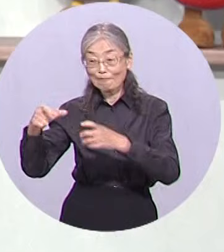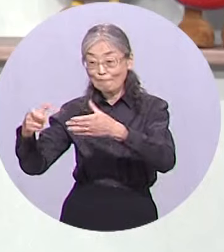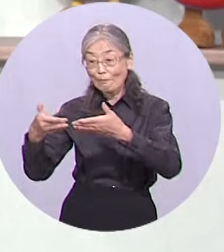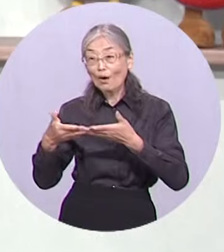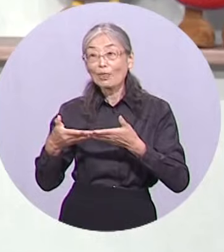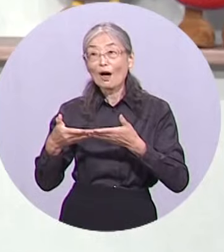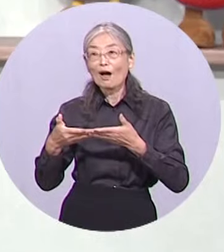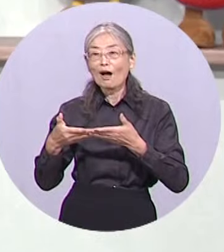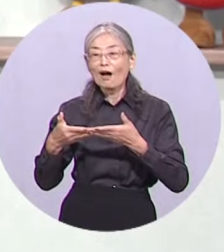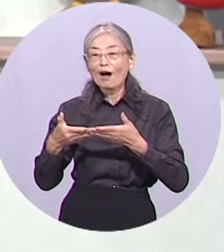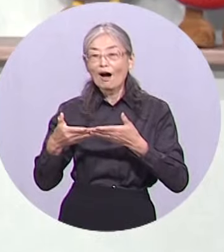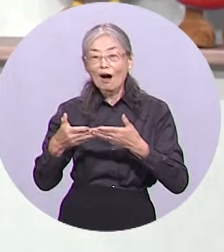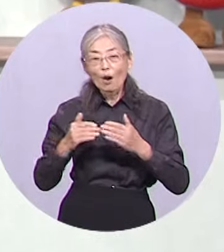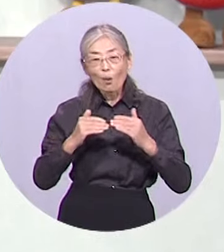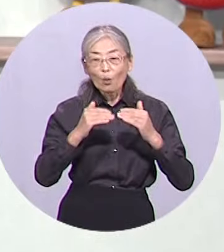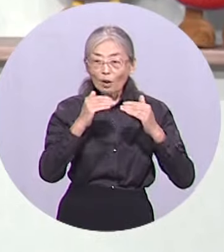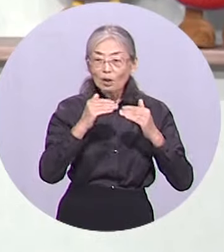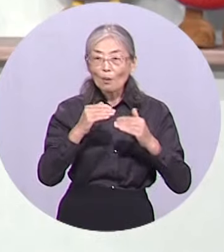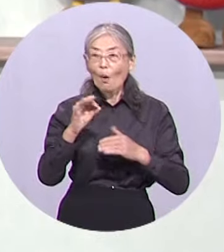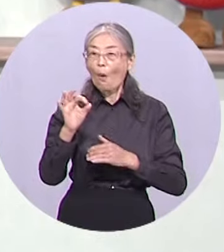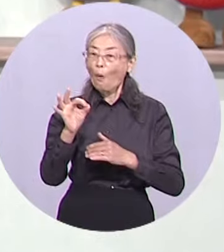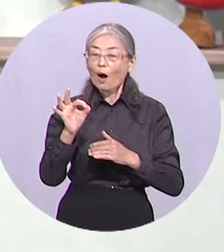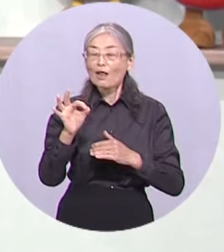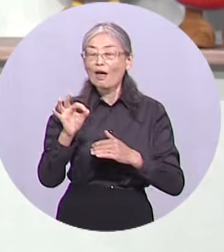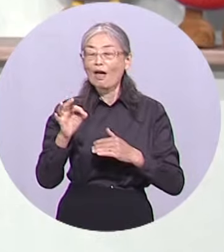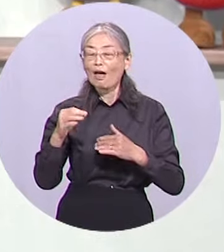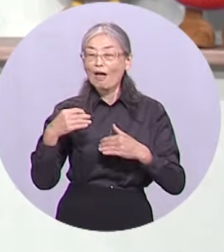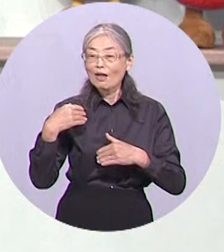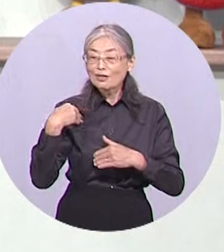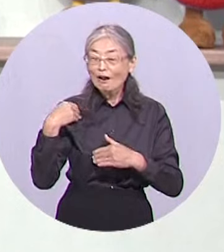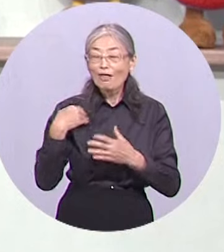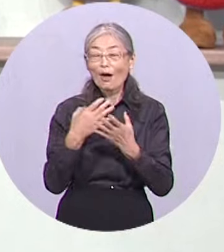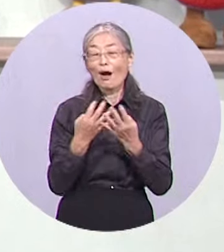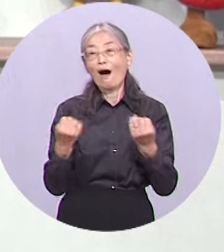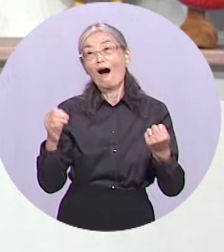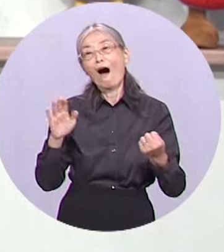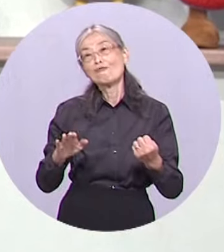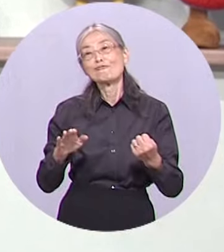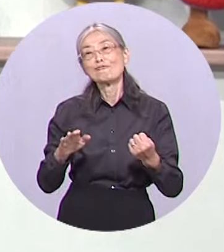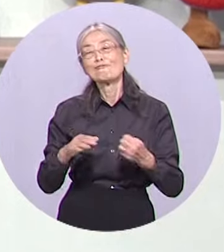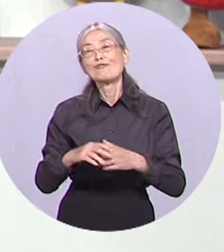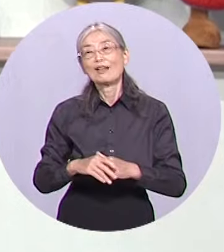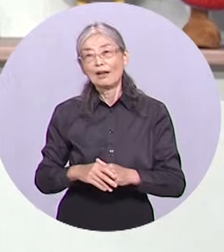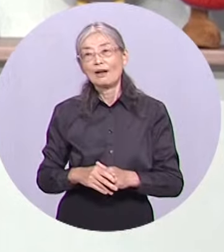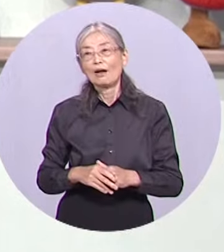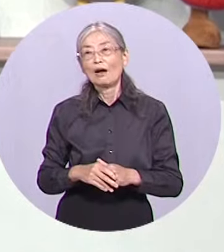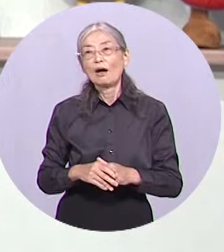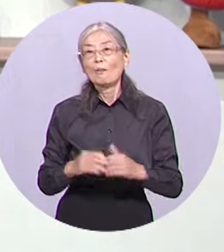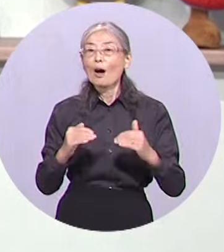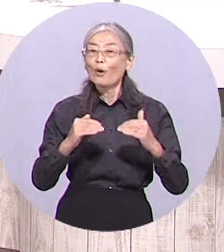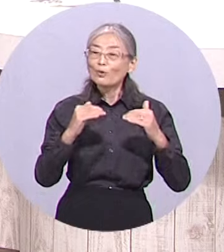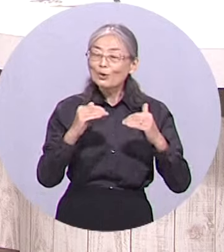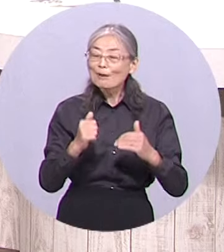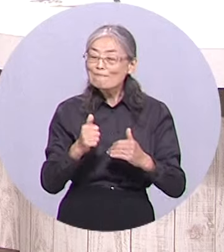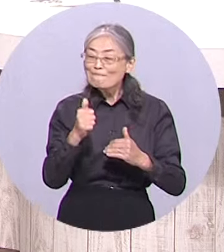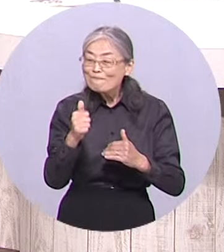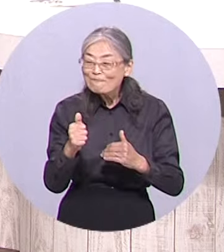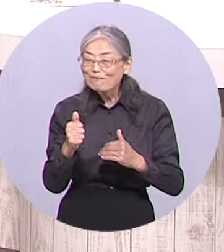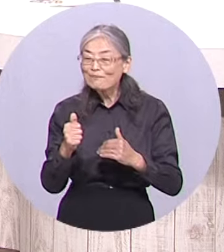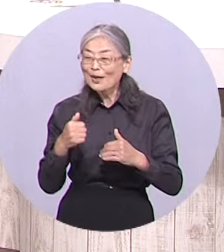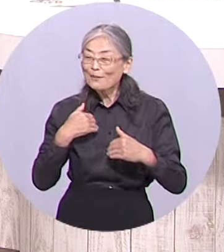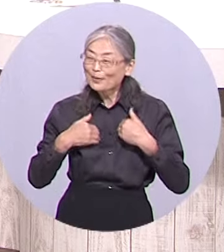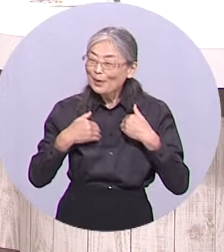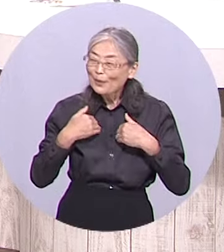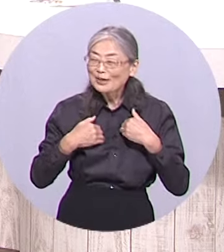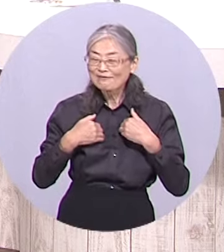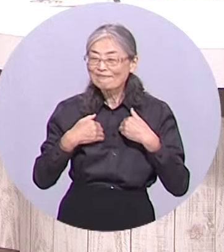んか大人になってもまだまだやっぱ知らないお金のことっていっぱいあるなと思って、すごい大人でも楽しめそうな、ね、